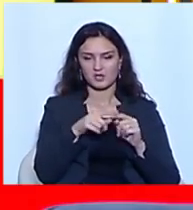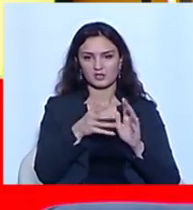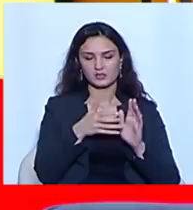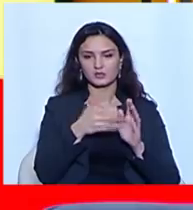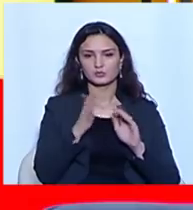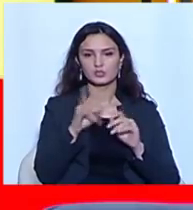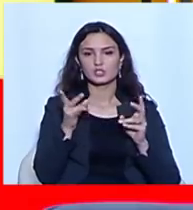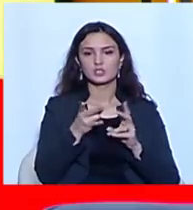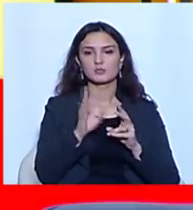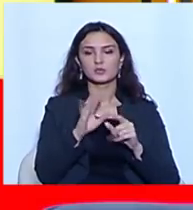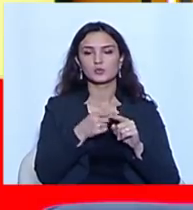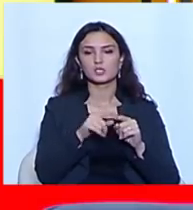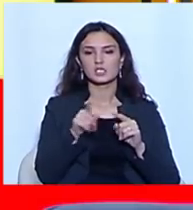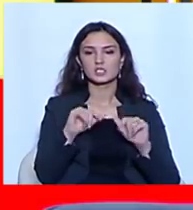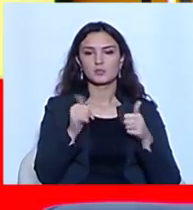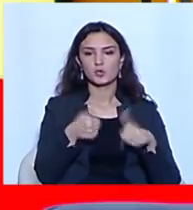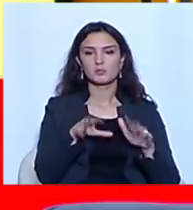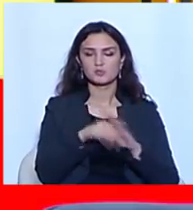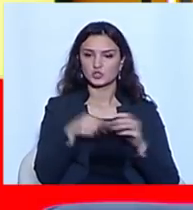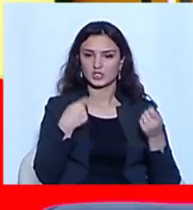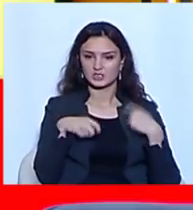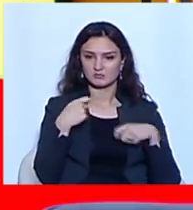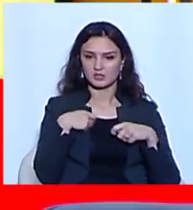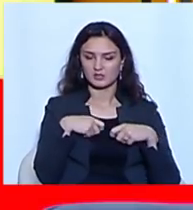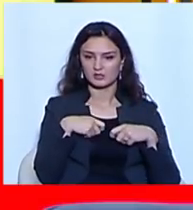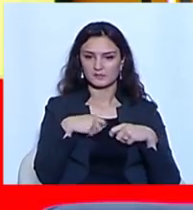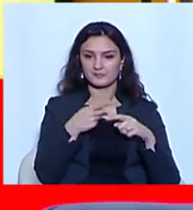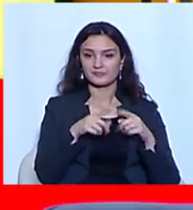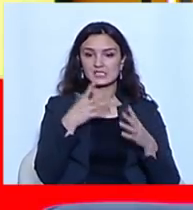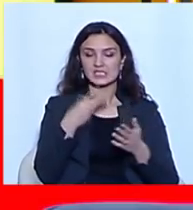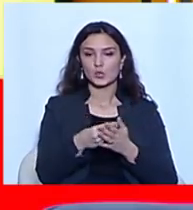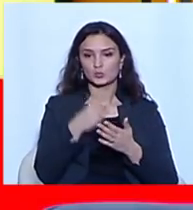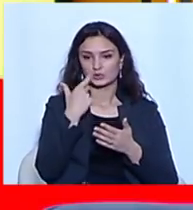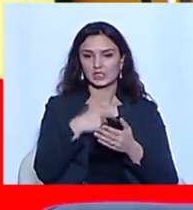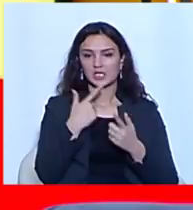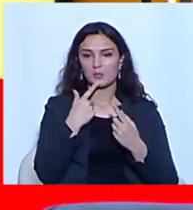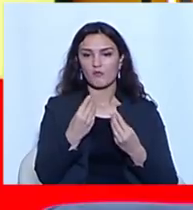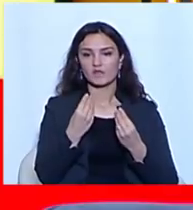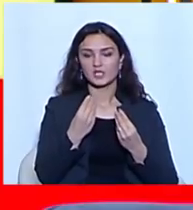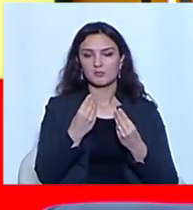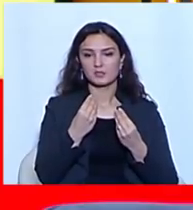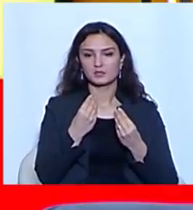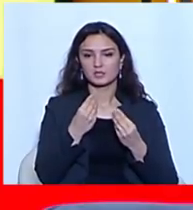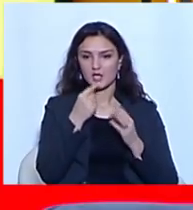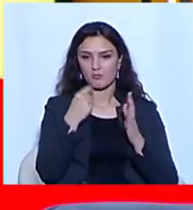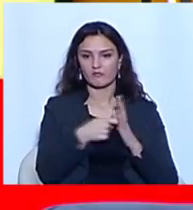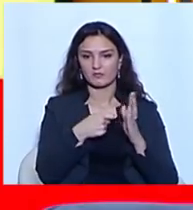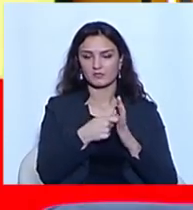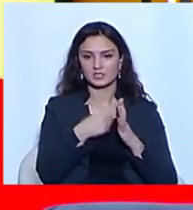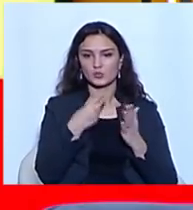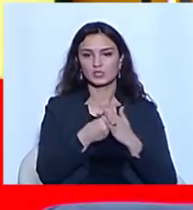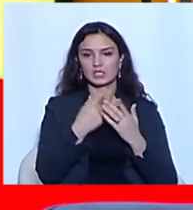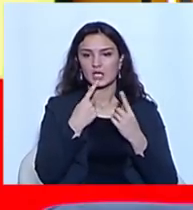არა. სჭირდება კი ასეთ ფორმებში ჩაცმა და ასე შემდეგ. ამიტომ საკუთარი გემოვნებით გამოყვება ბავშვის,